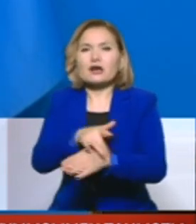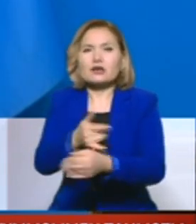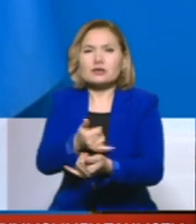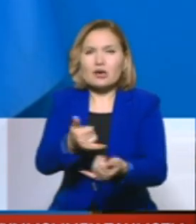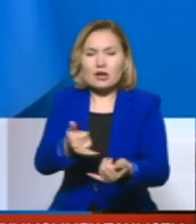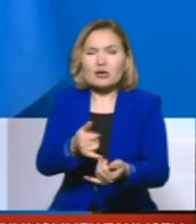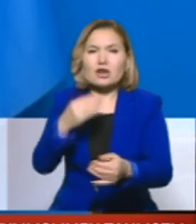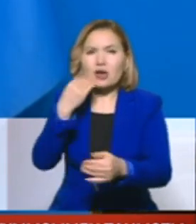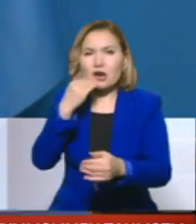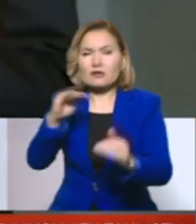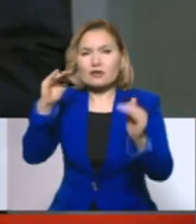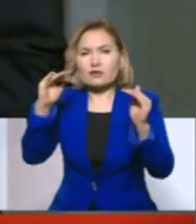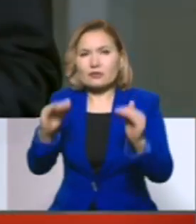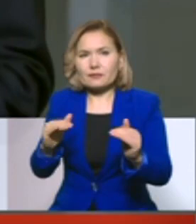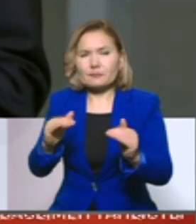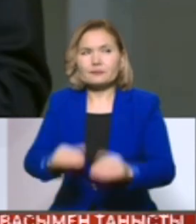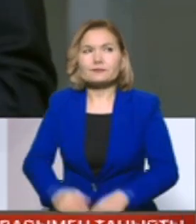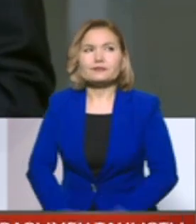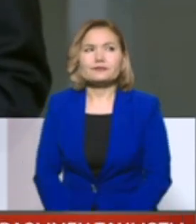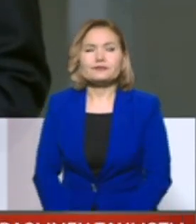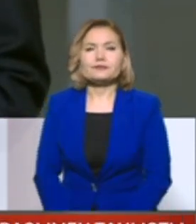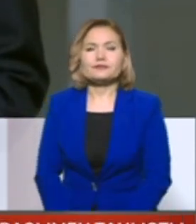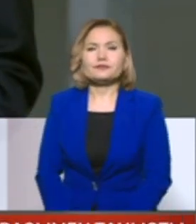көрсету мүмкіндіктерін шектеді.